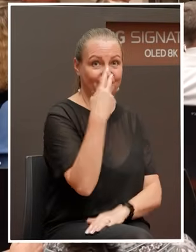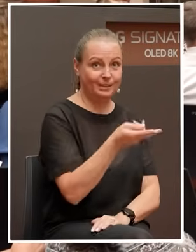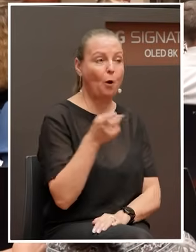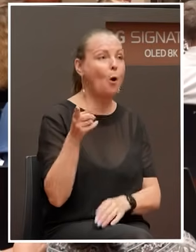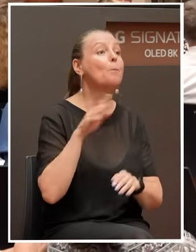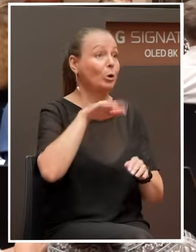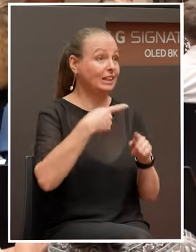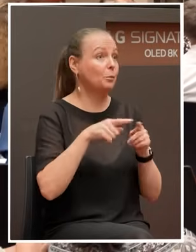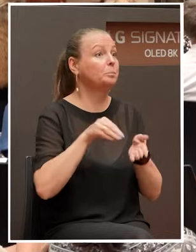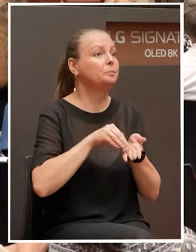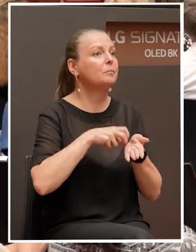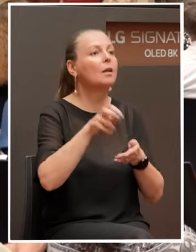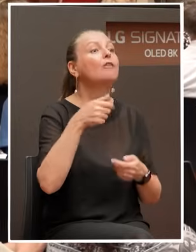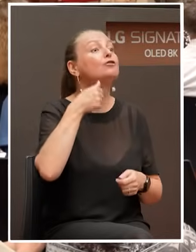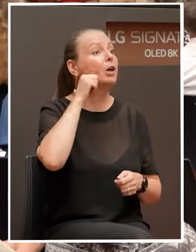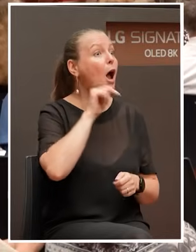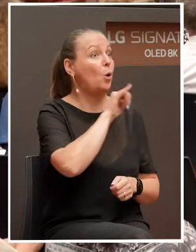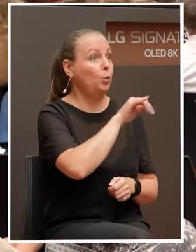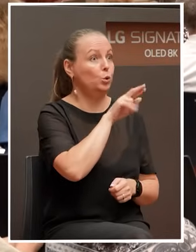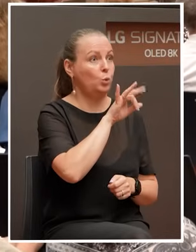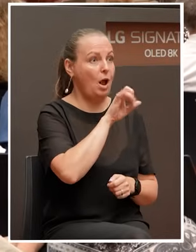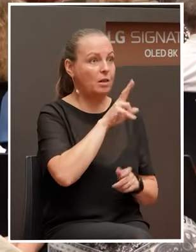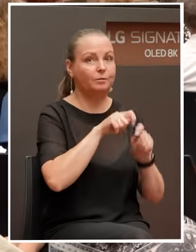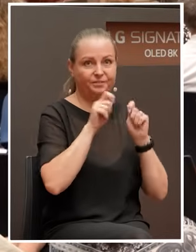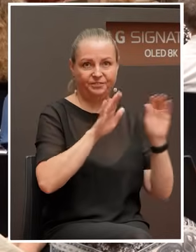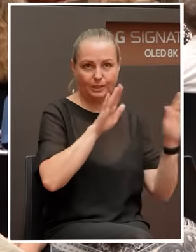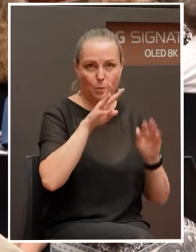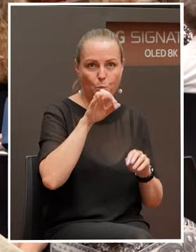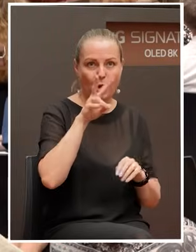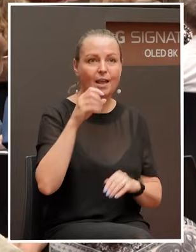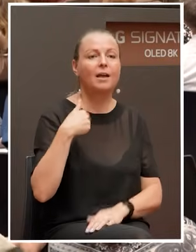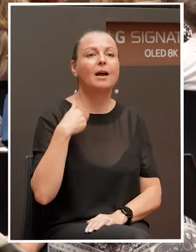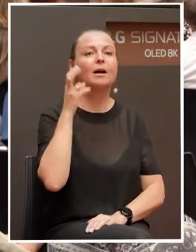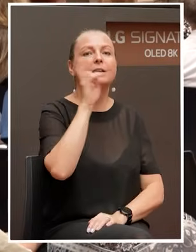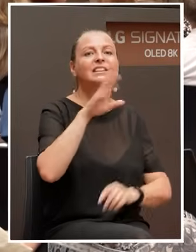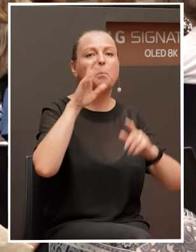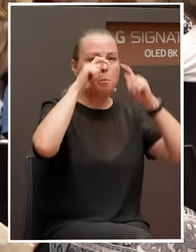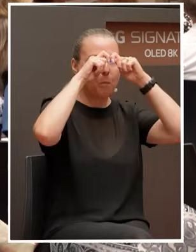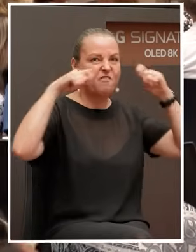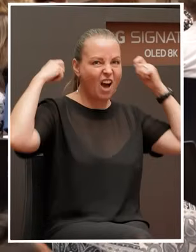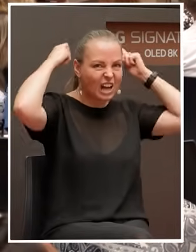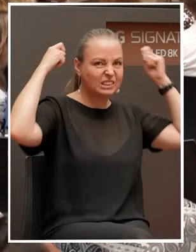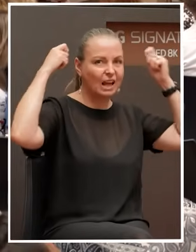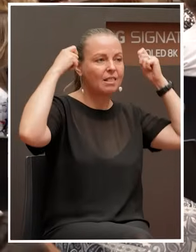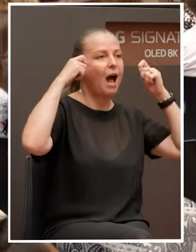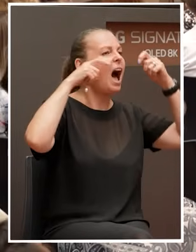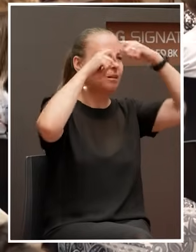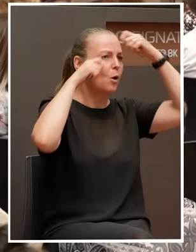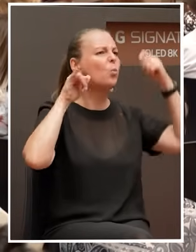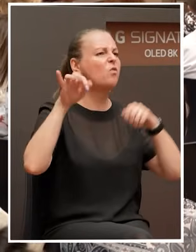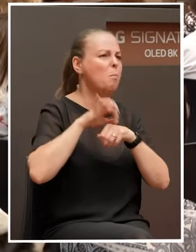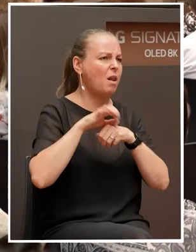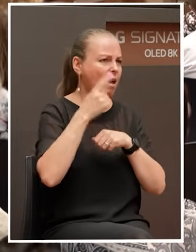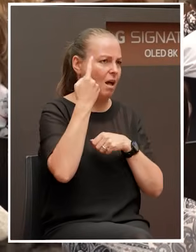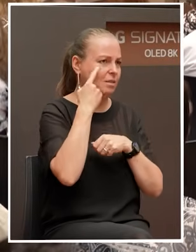Писсаро пишет сыну. «Вчера у Дюрана открылась выставка Моне. Я ходил на нее с повязкой на глазу, болел глаз у него, и мог поглядеть